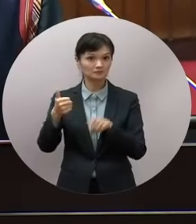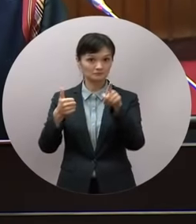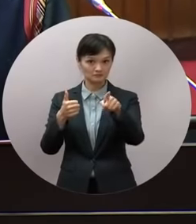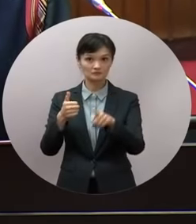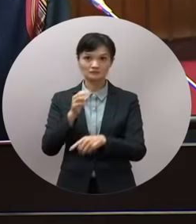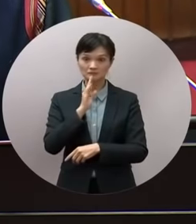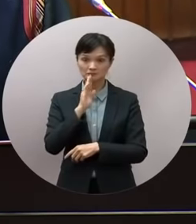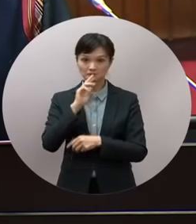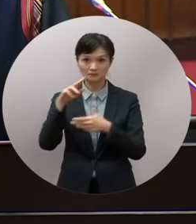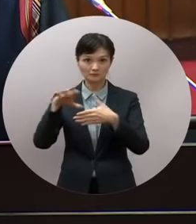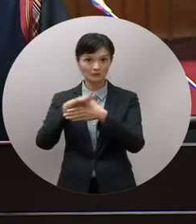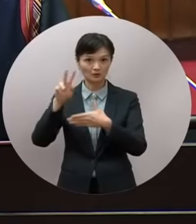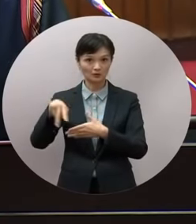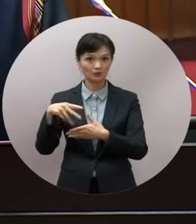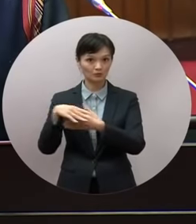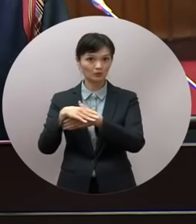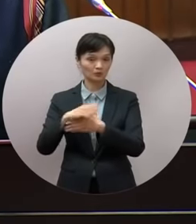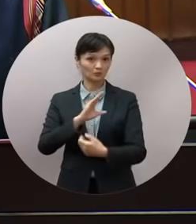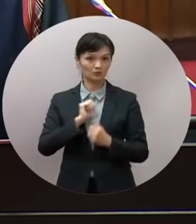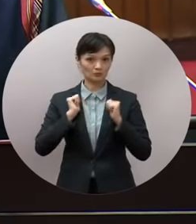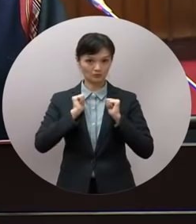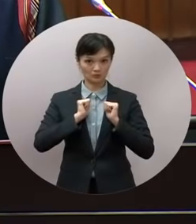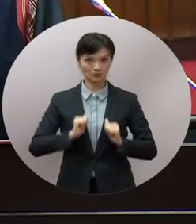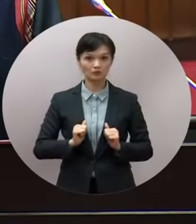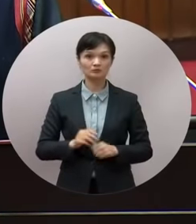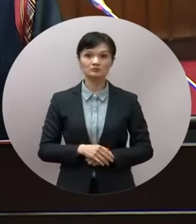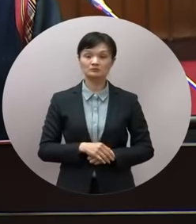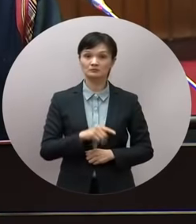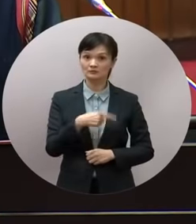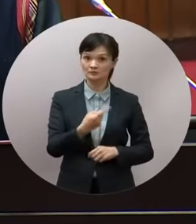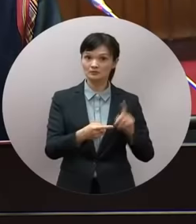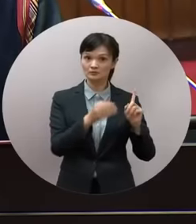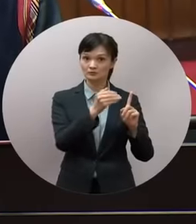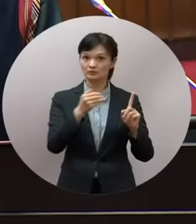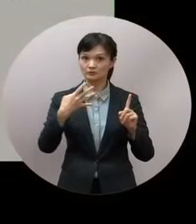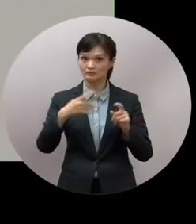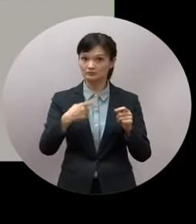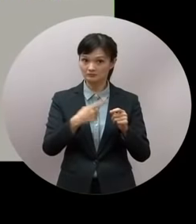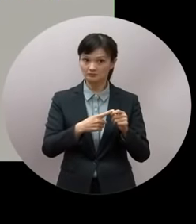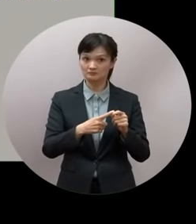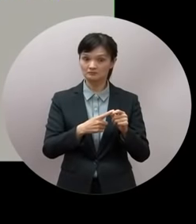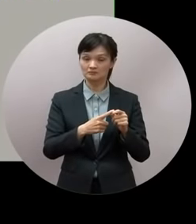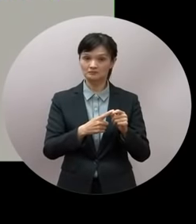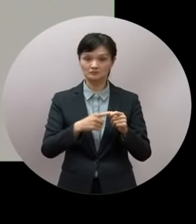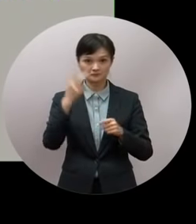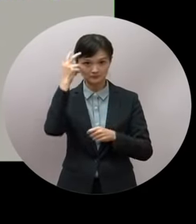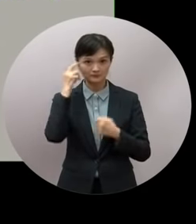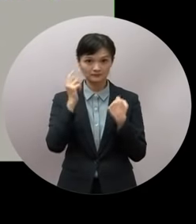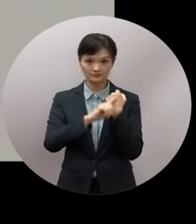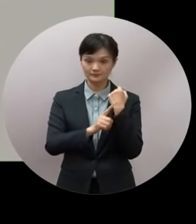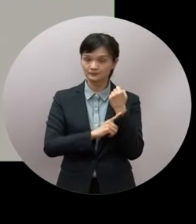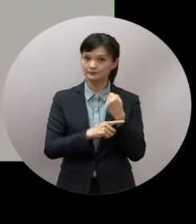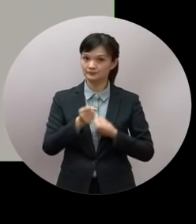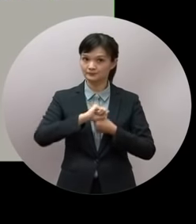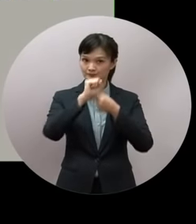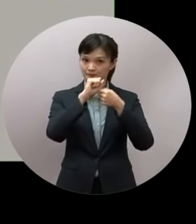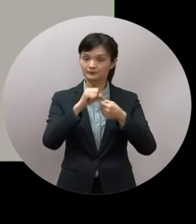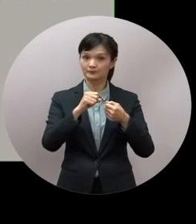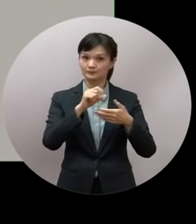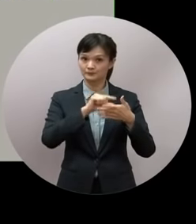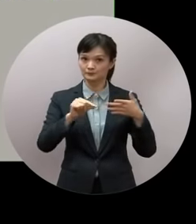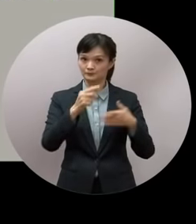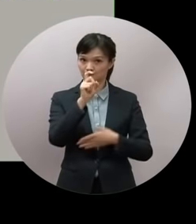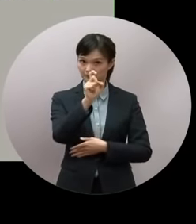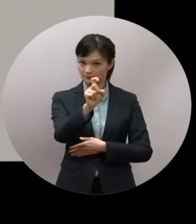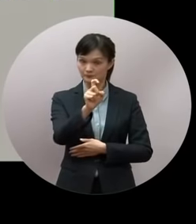雄。1994年，看一下宪法征修条文的第10条，国家应该依照原住民的意